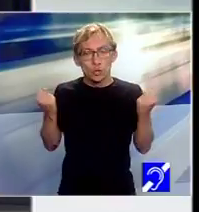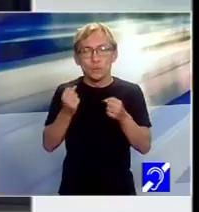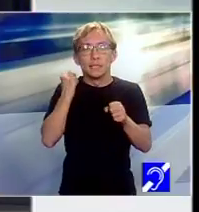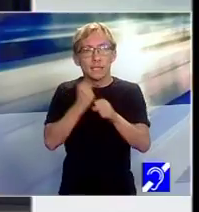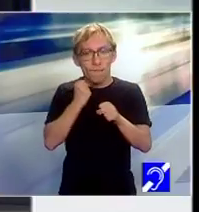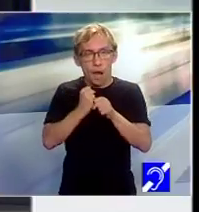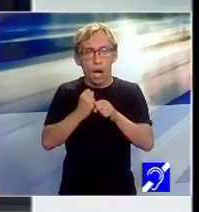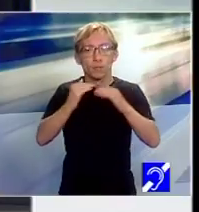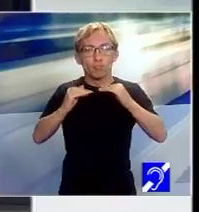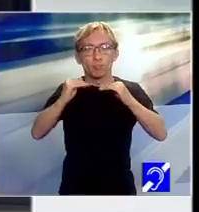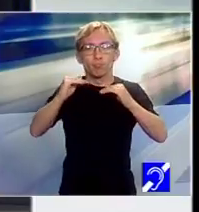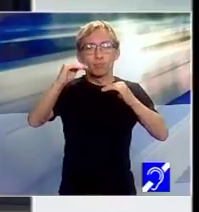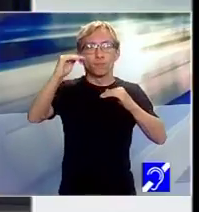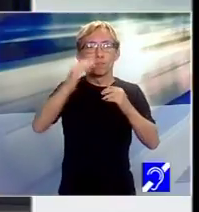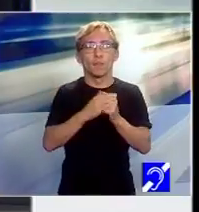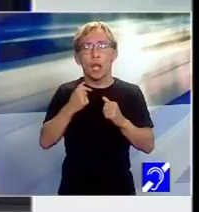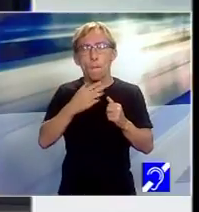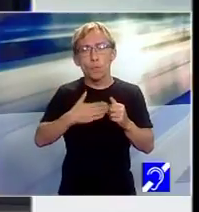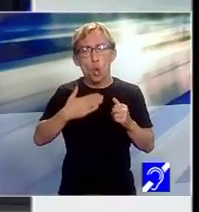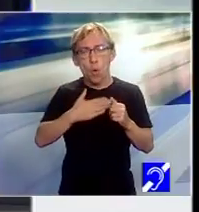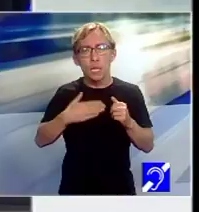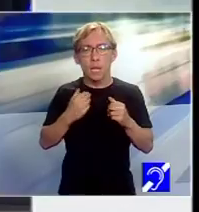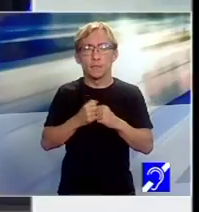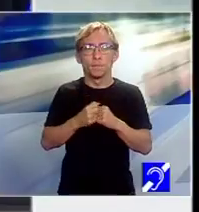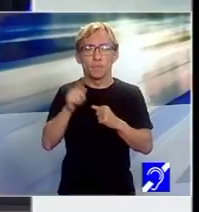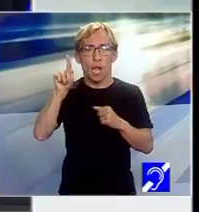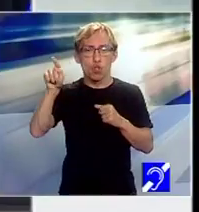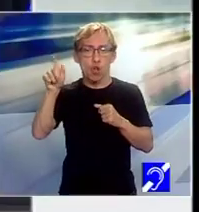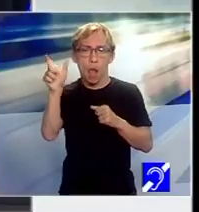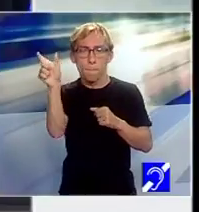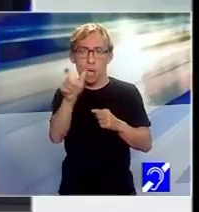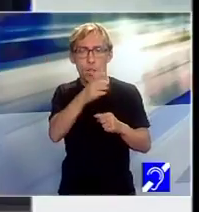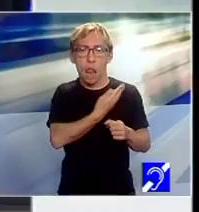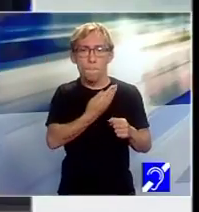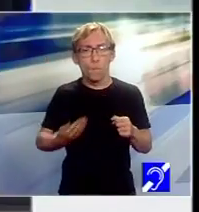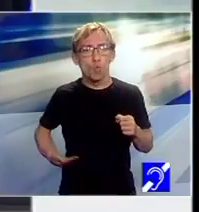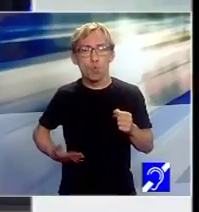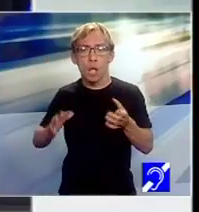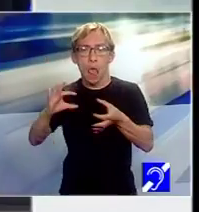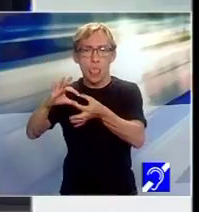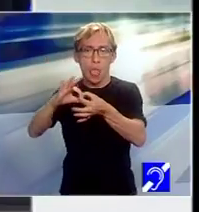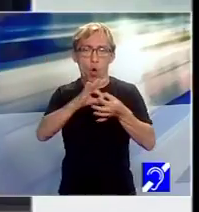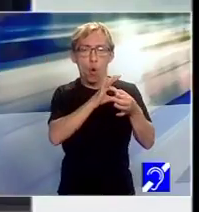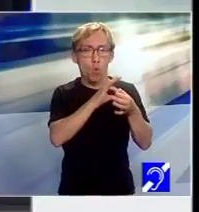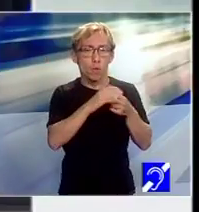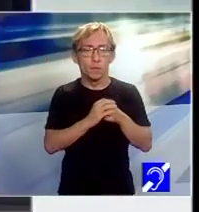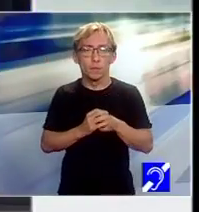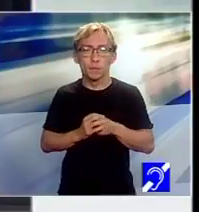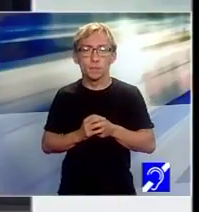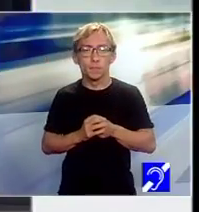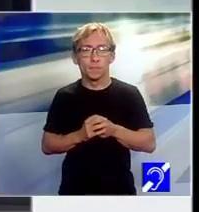preț. Deci asta îmi doresc, ca cei de la București sau cine coordonează acest program centenar